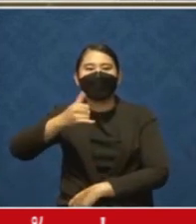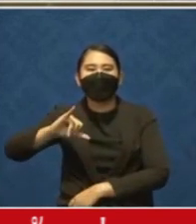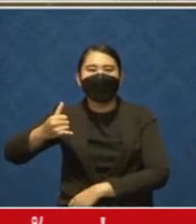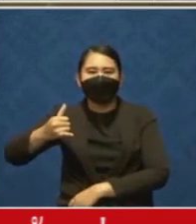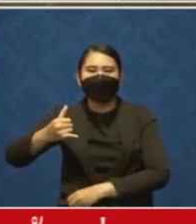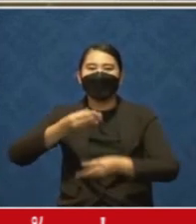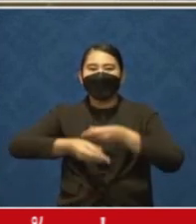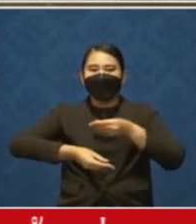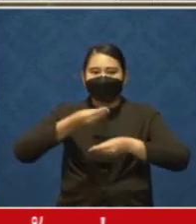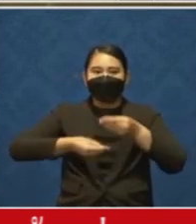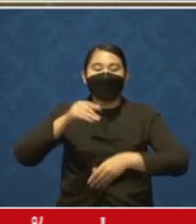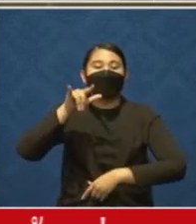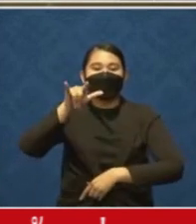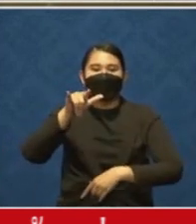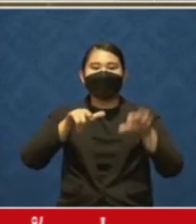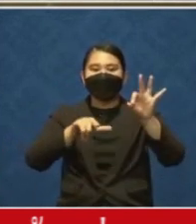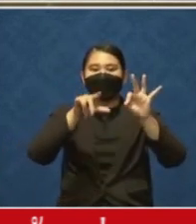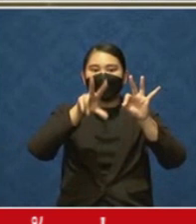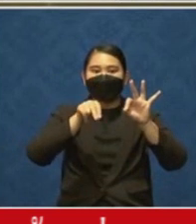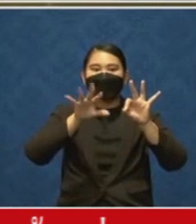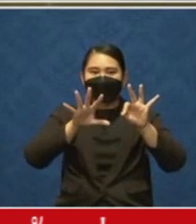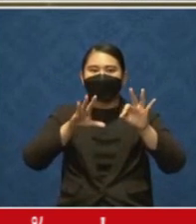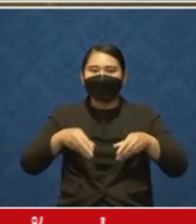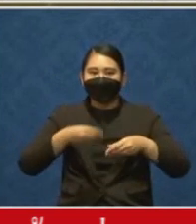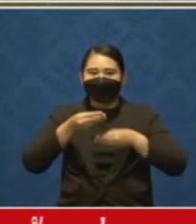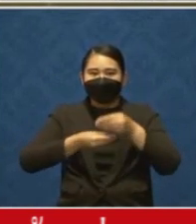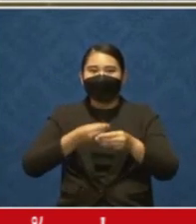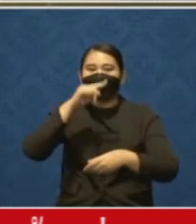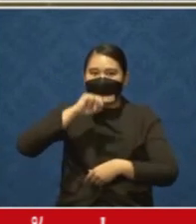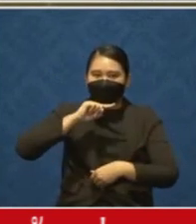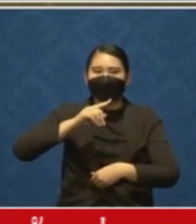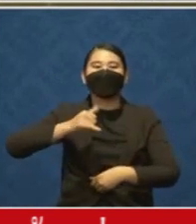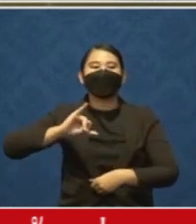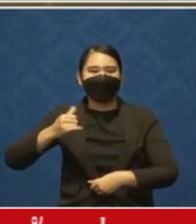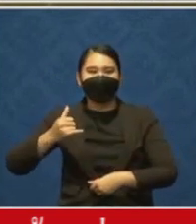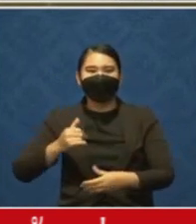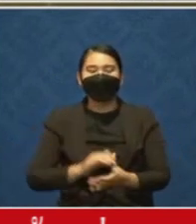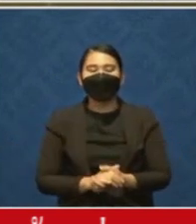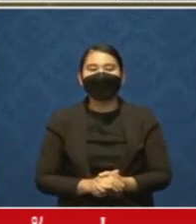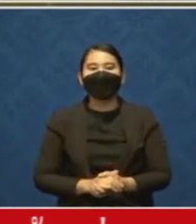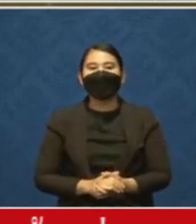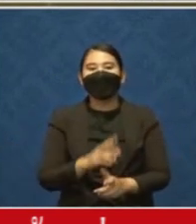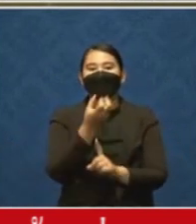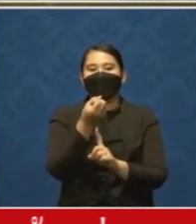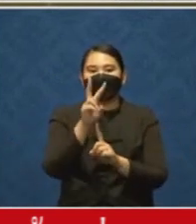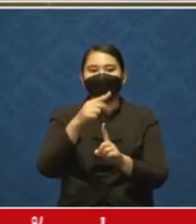เนี่ยจะขายเครื่องบิน F-35A ให้กับกองทัพอากาศไทยครับ